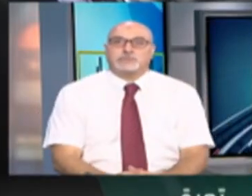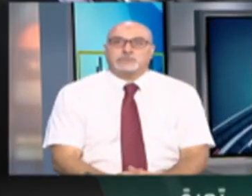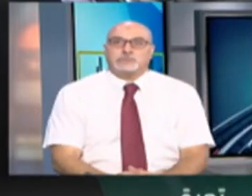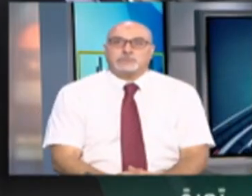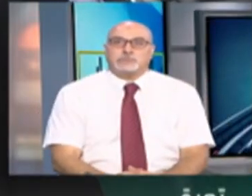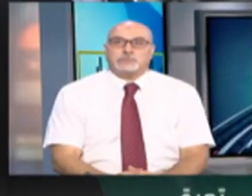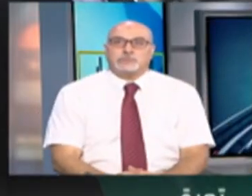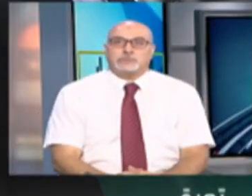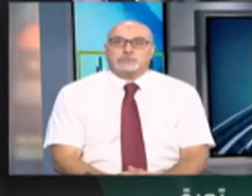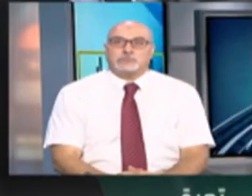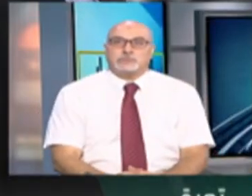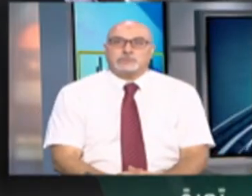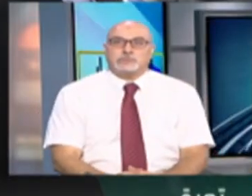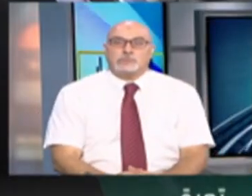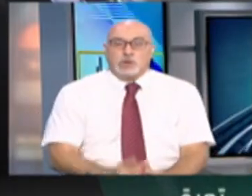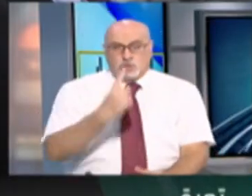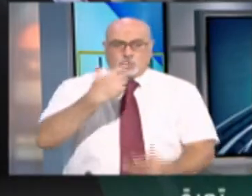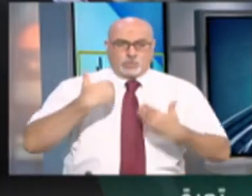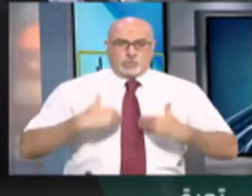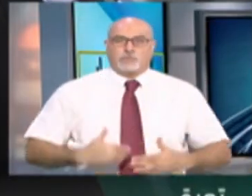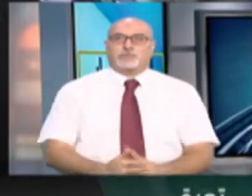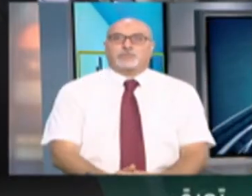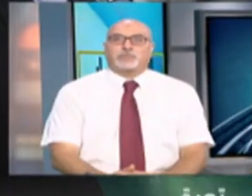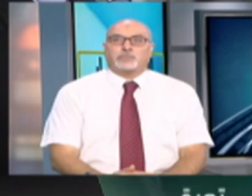وصلني انا بور موا